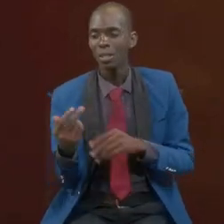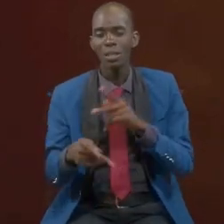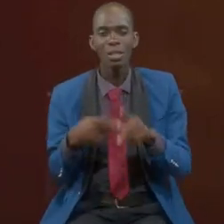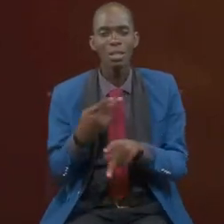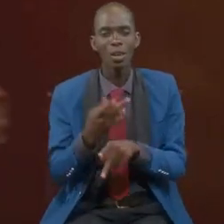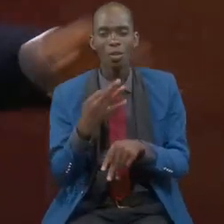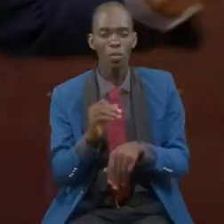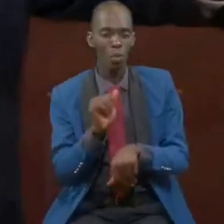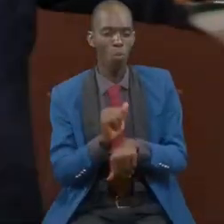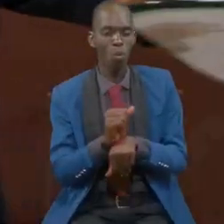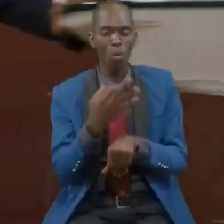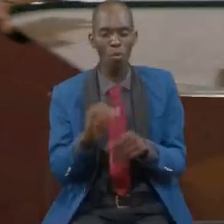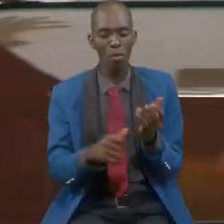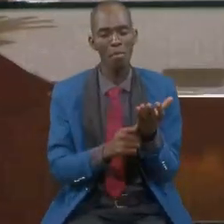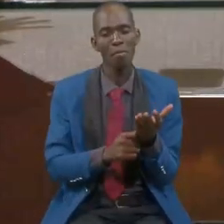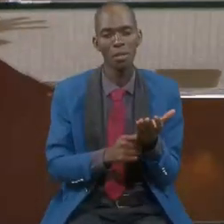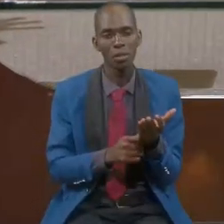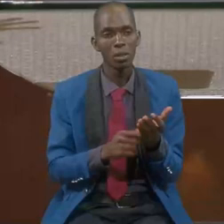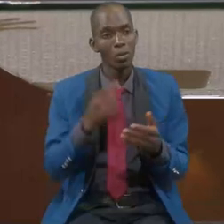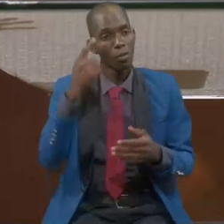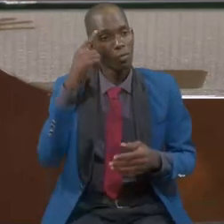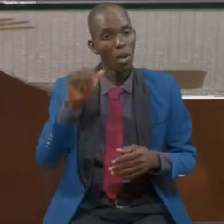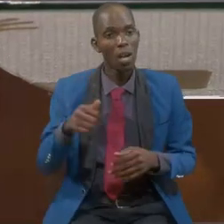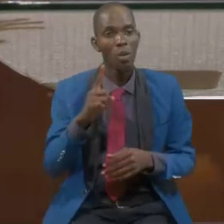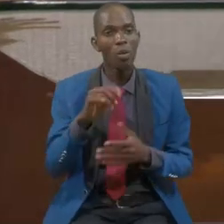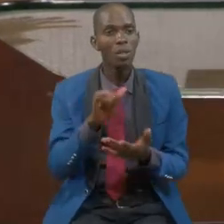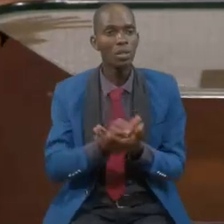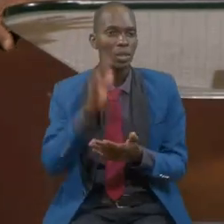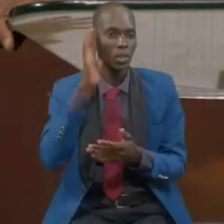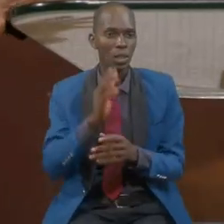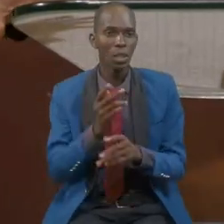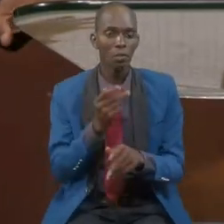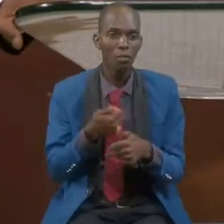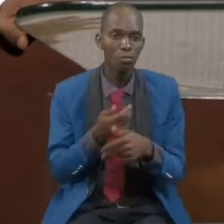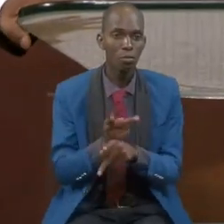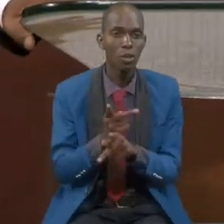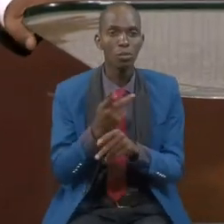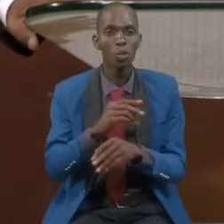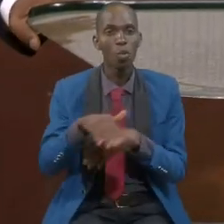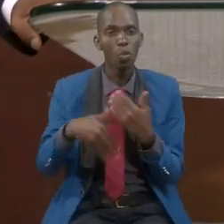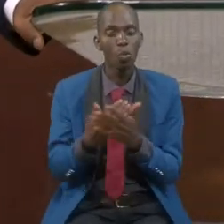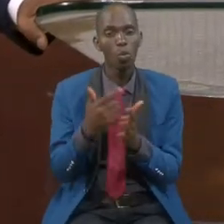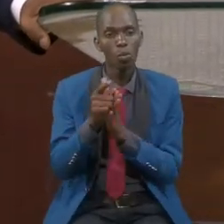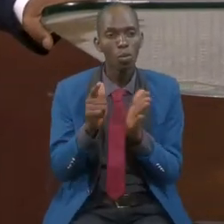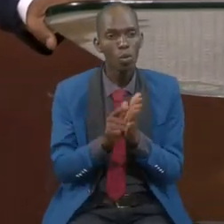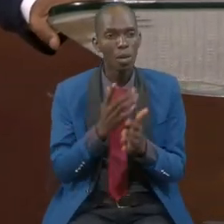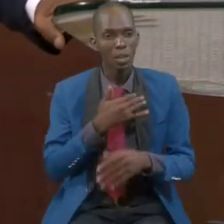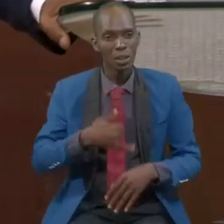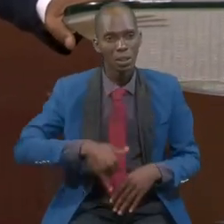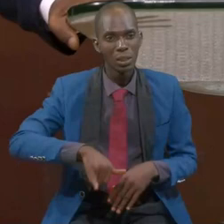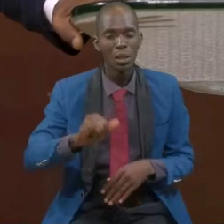à aucune espèce de la convoitise de la chair. Parce que quand quiconque observe toute la